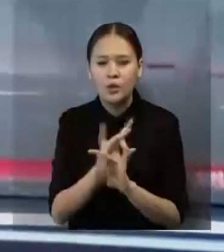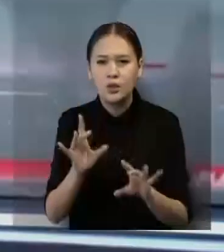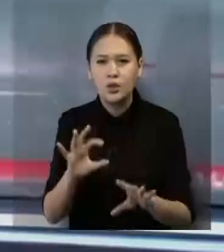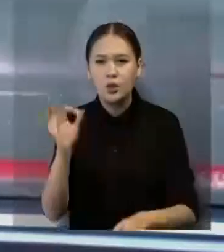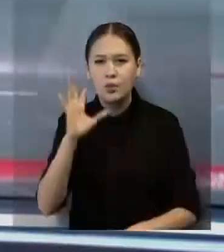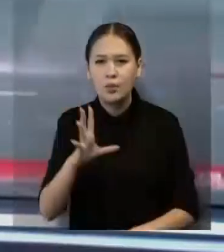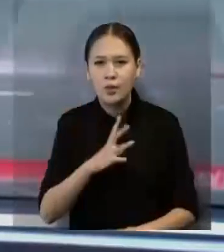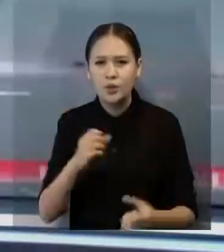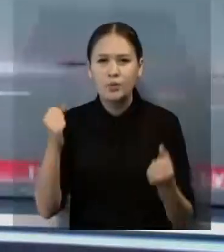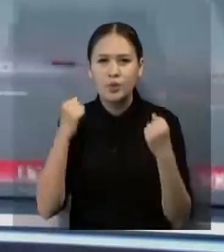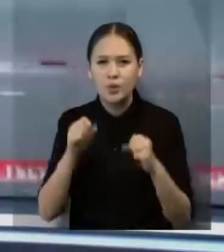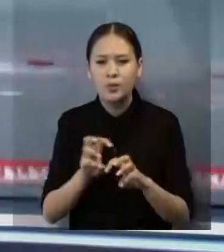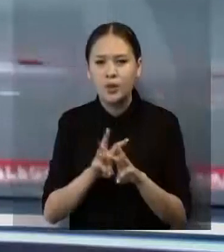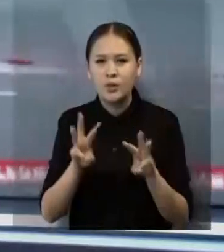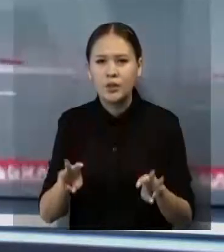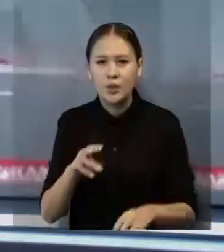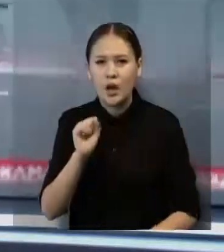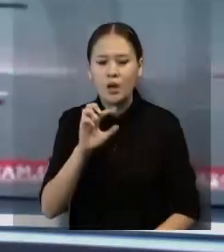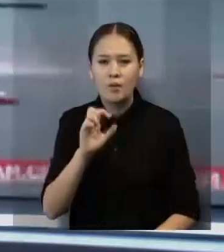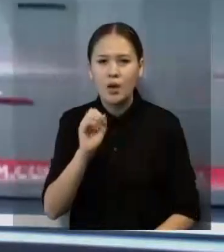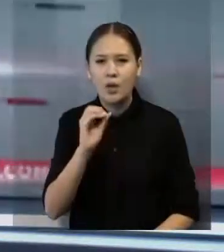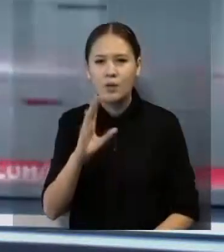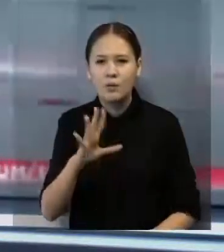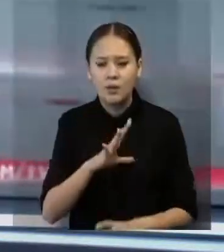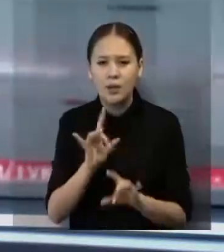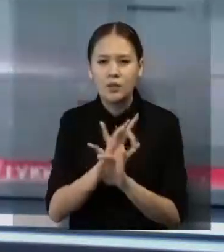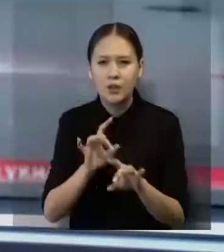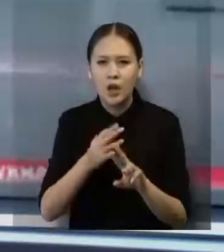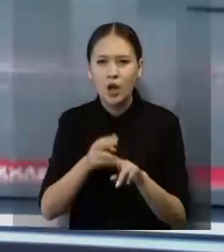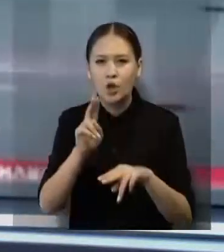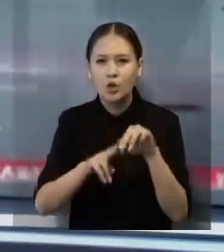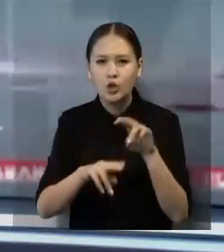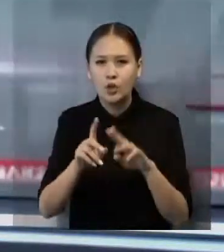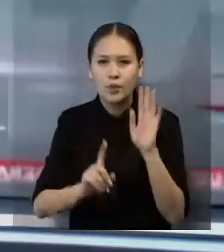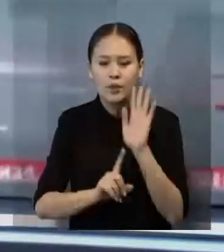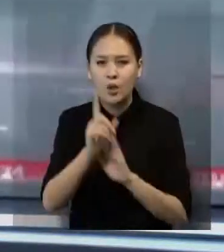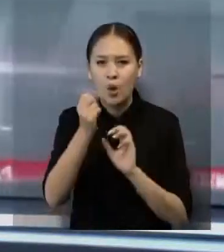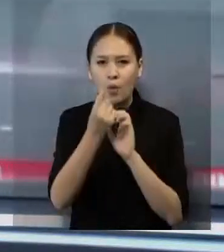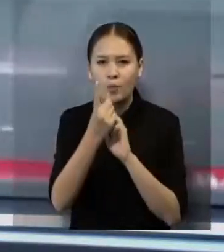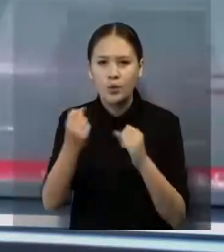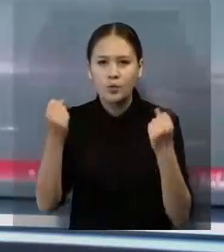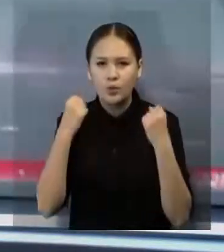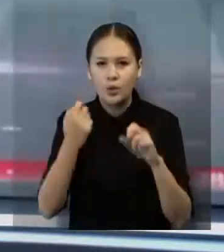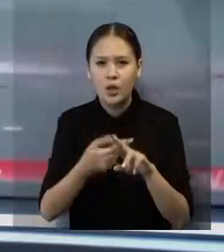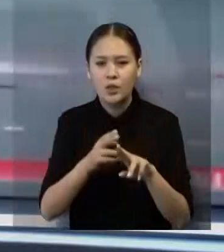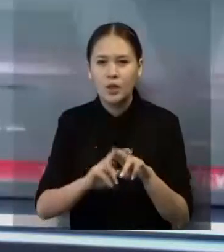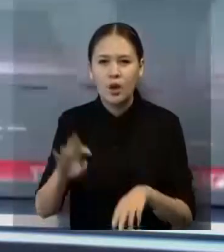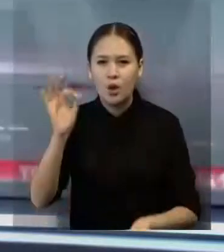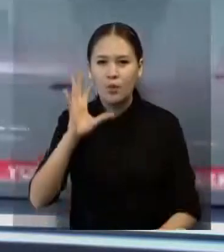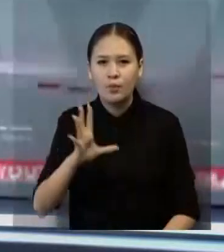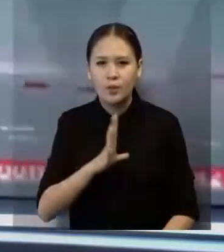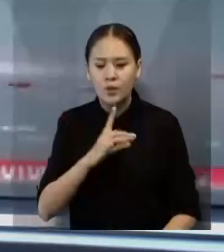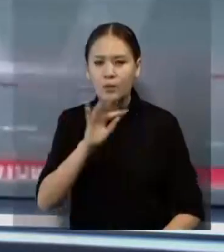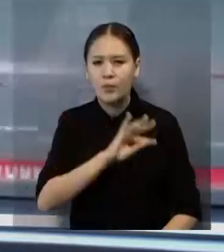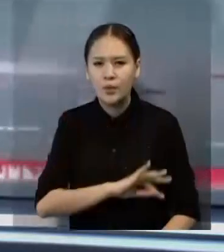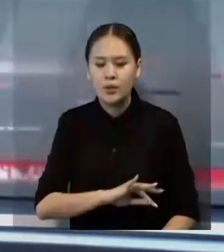мәдениет және спорт министрі Дәурен Абаев жеткізді. Сонымен қатар былтыр құрылысы басталған 11 спорт нысанының 4-еуі биыл